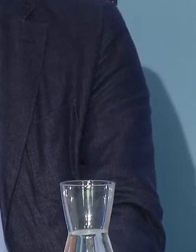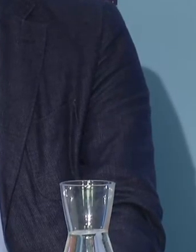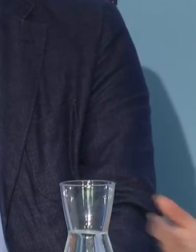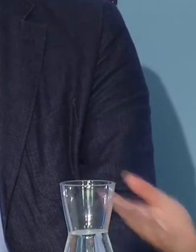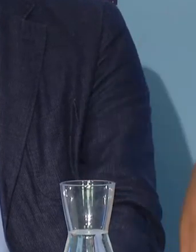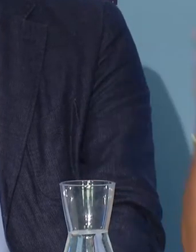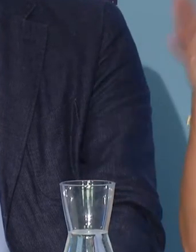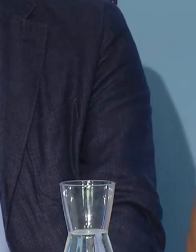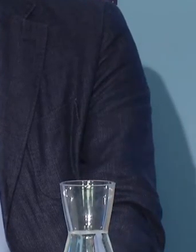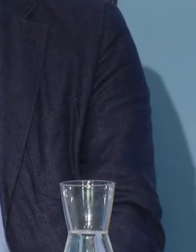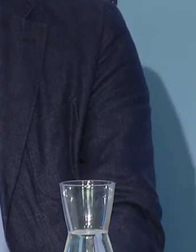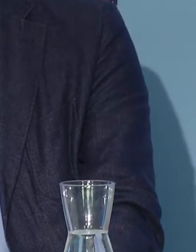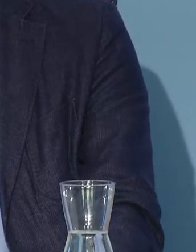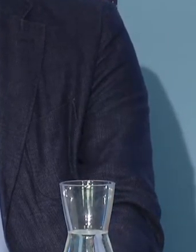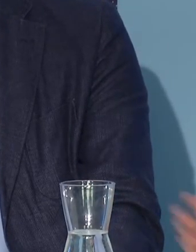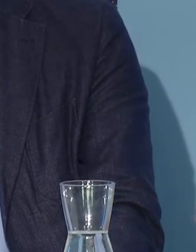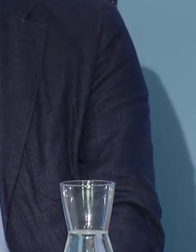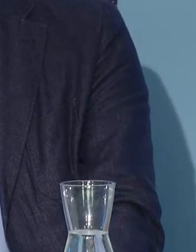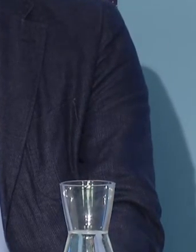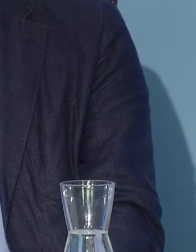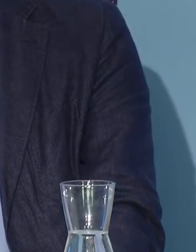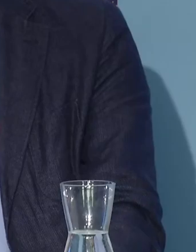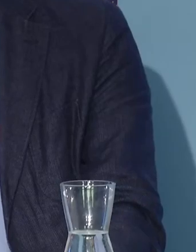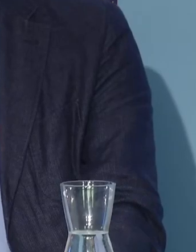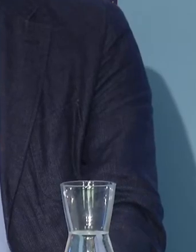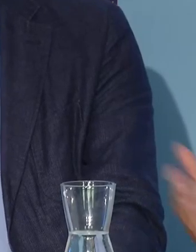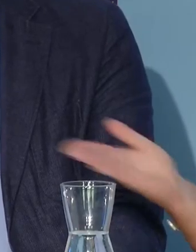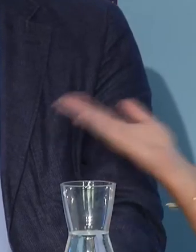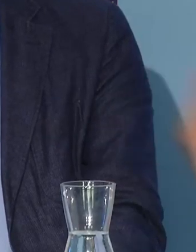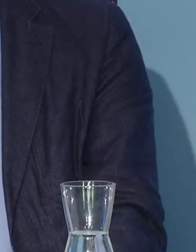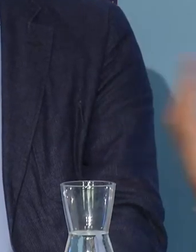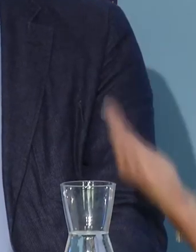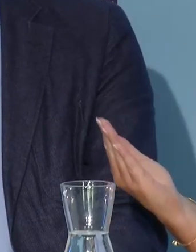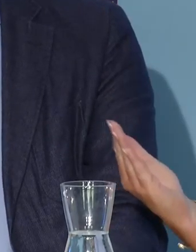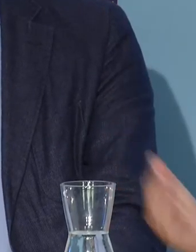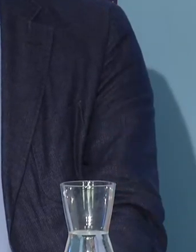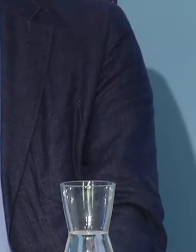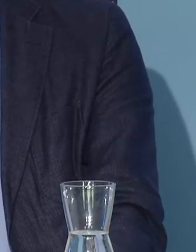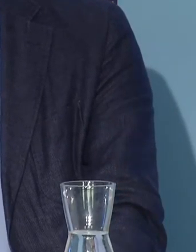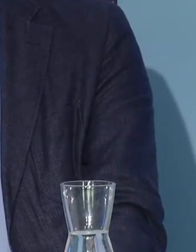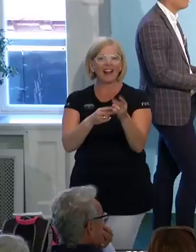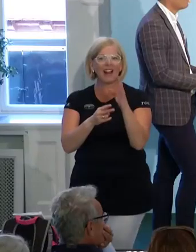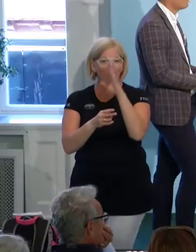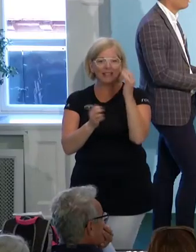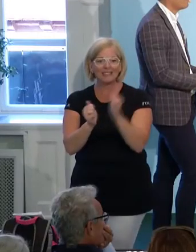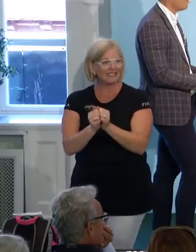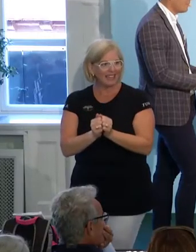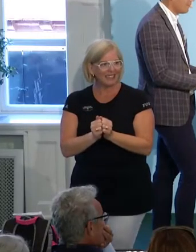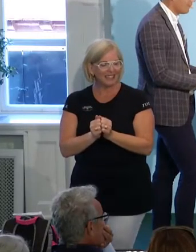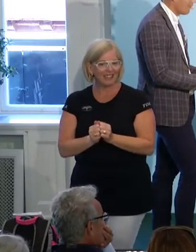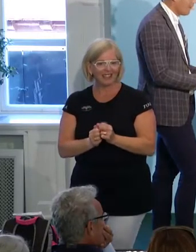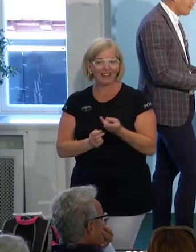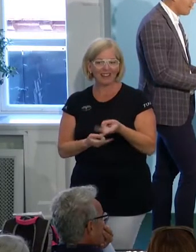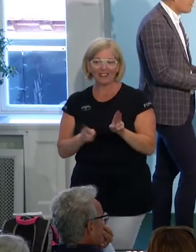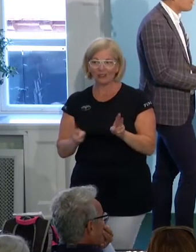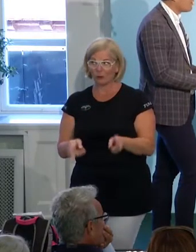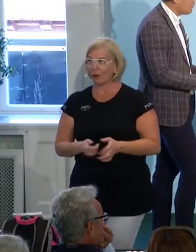Så att det är liksom helt upp och ner, vänta alltihopa. Och då kan man inte gå i de vanliga ljusspåren när vi. Egentligen. Ja, det är